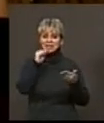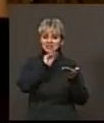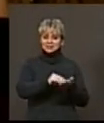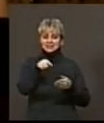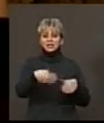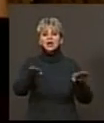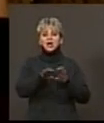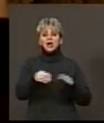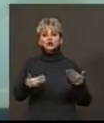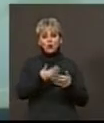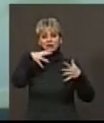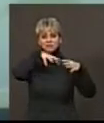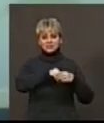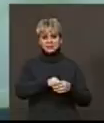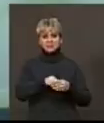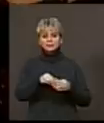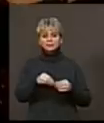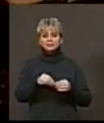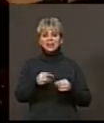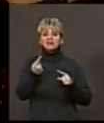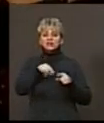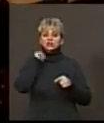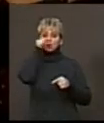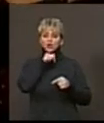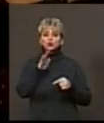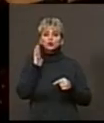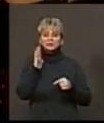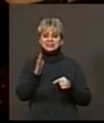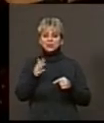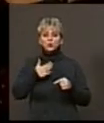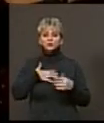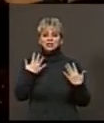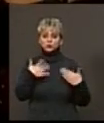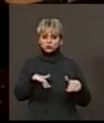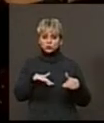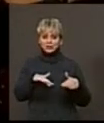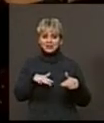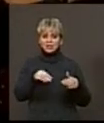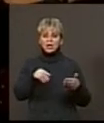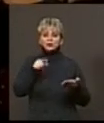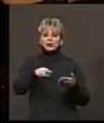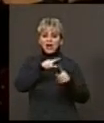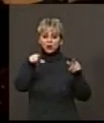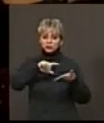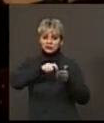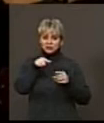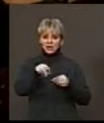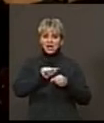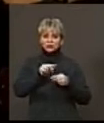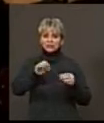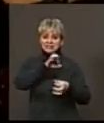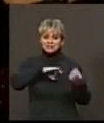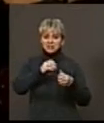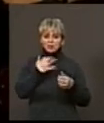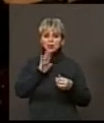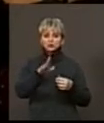а также нововведения. В этом году, предстоящем, у нас уже печать в аудиториях контрольно-измерительных